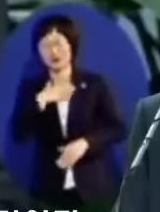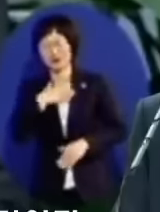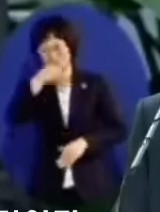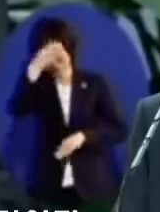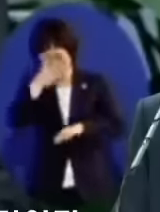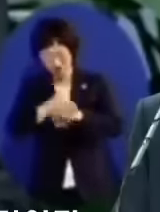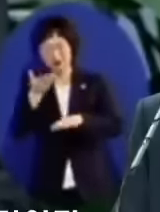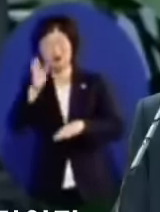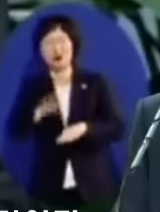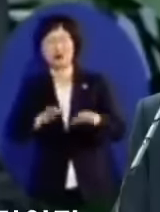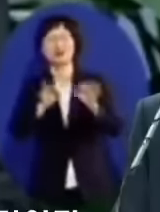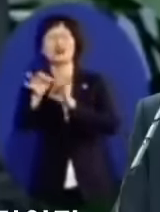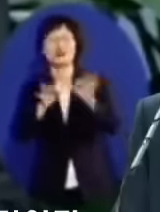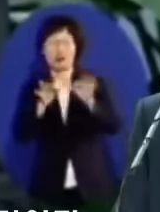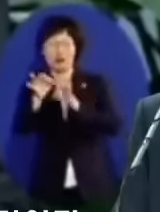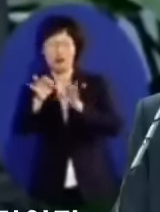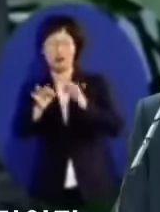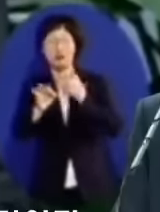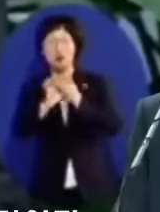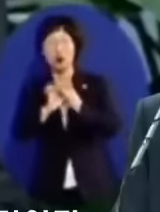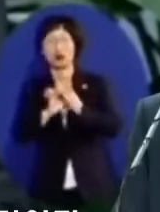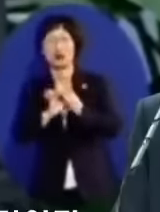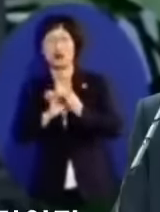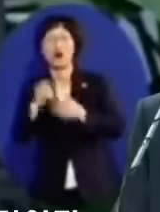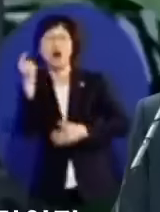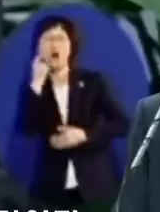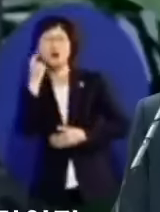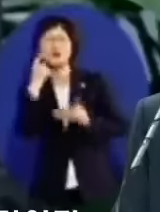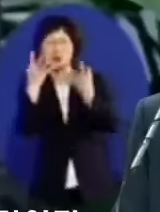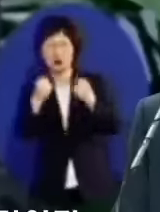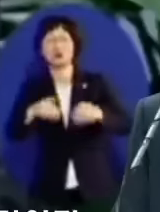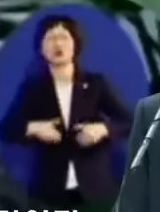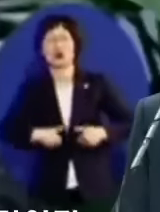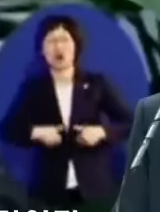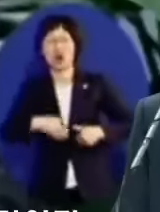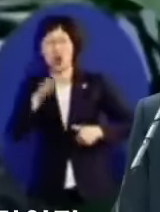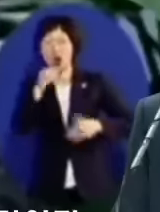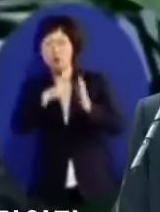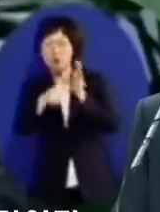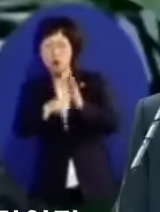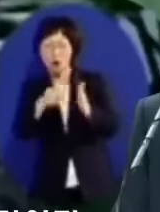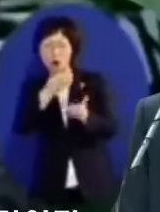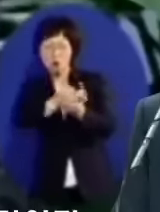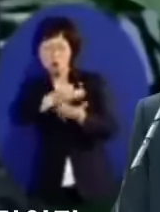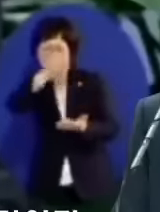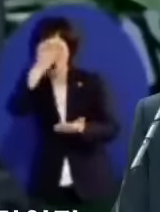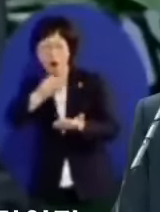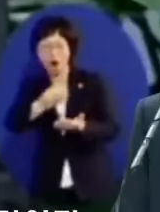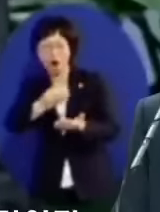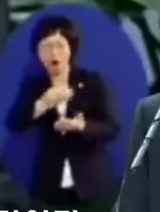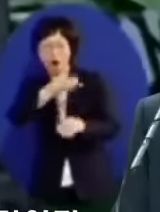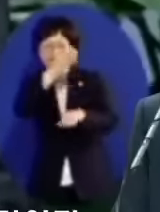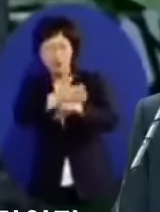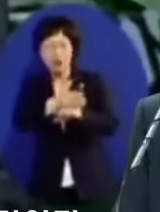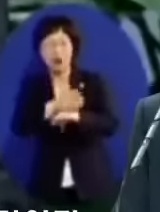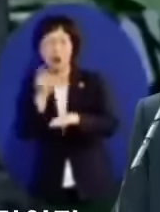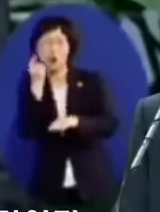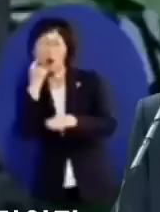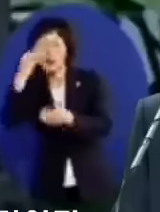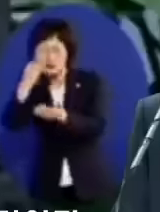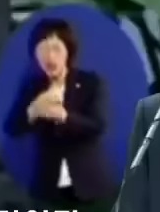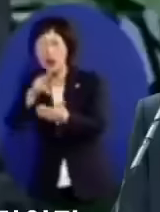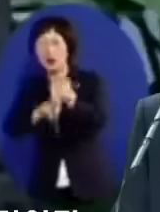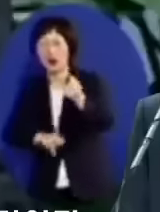행상을 하자면은 거짓말을 해야 됩니다. 물건값을 비싸게 주고 사서 싸게 판다고 말하고